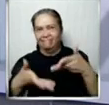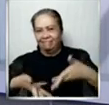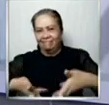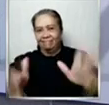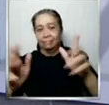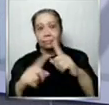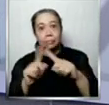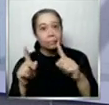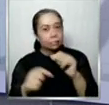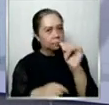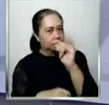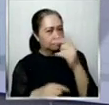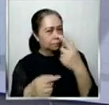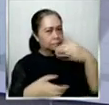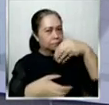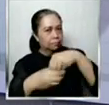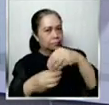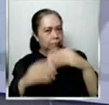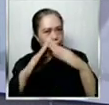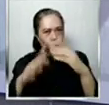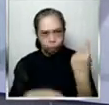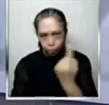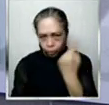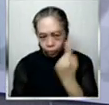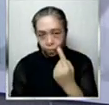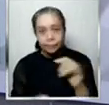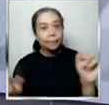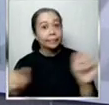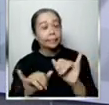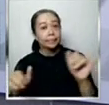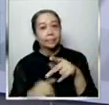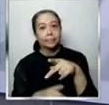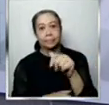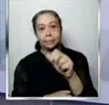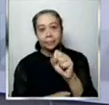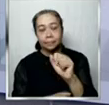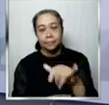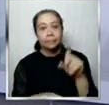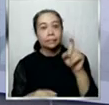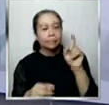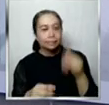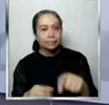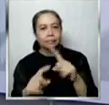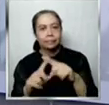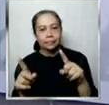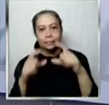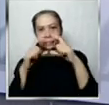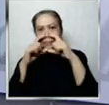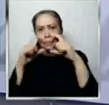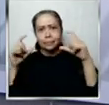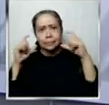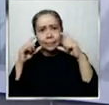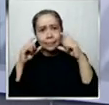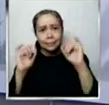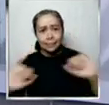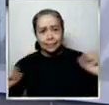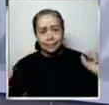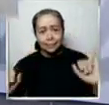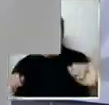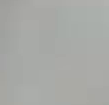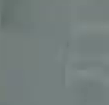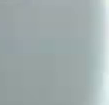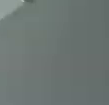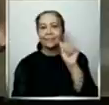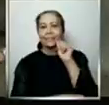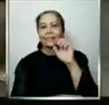kung tumagay sa loob ng bahay. Ganon din sa Pasay City at dapat naka-face mask pa. Nakatutok si Athena